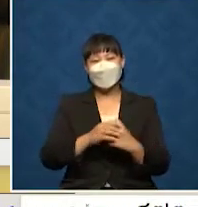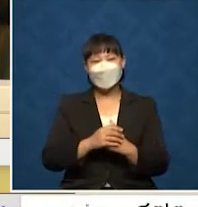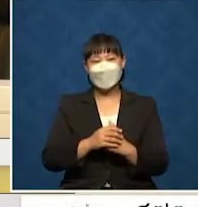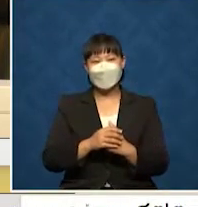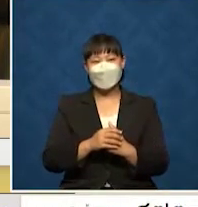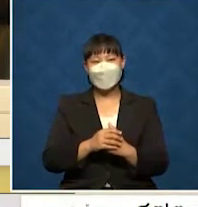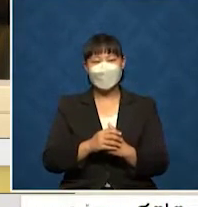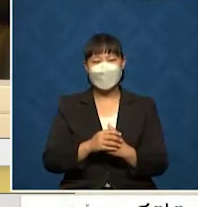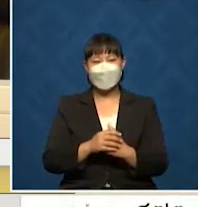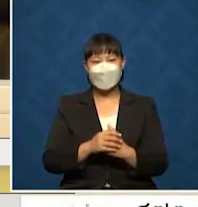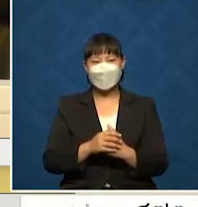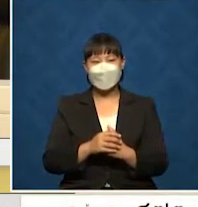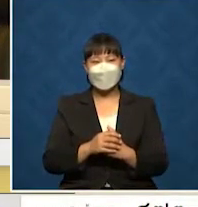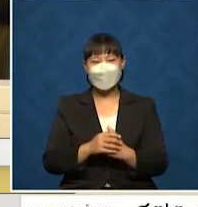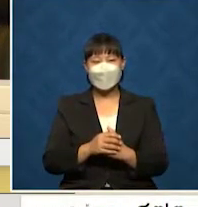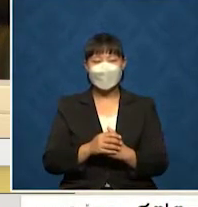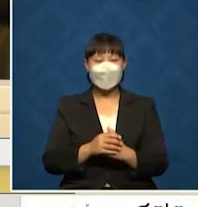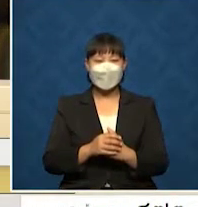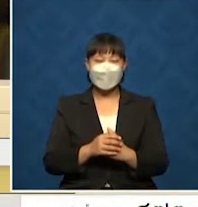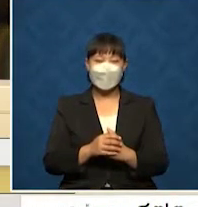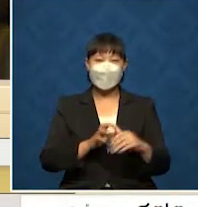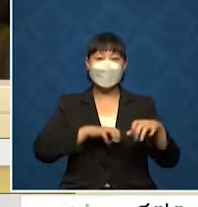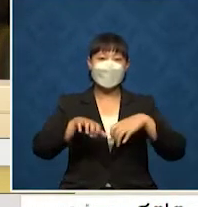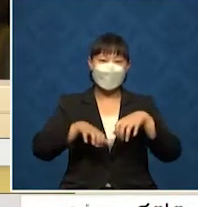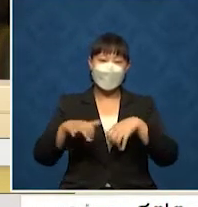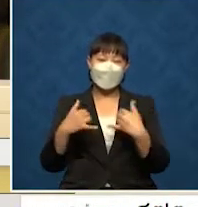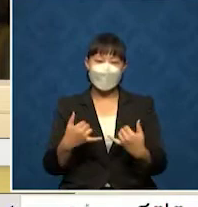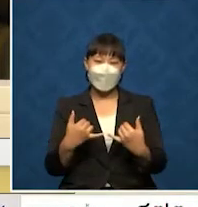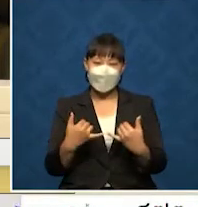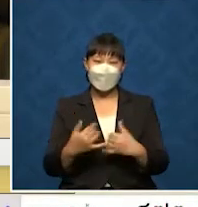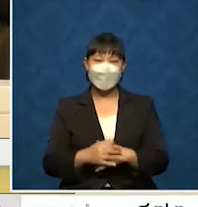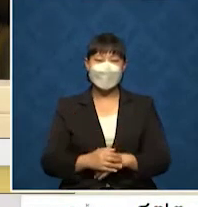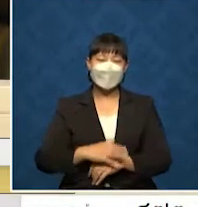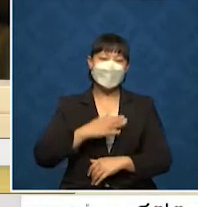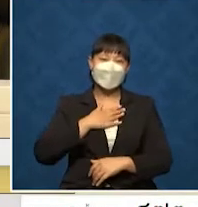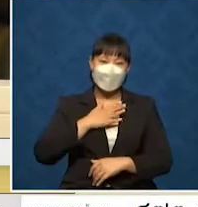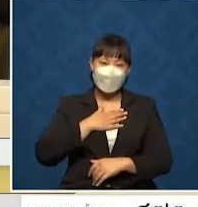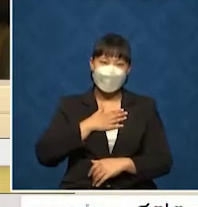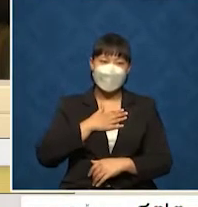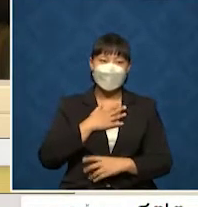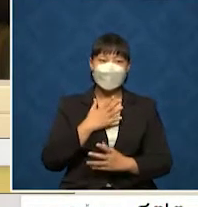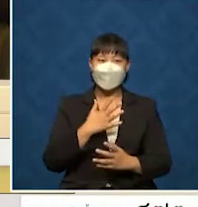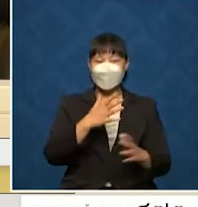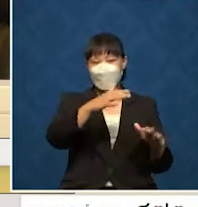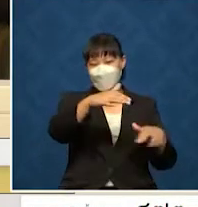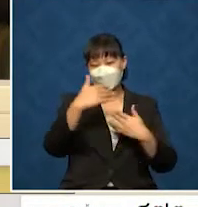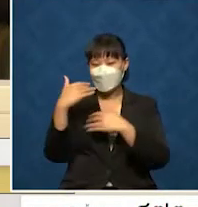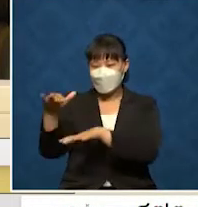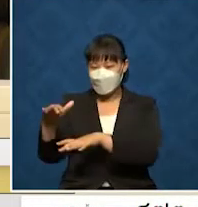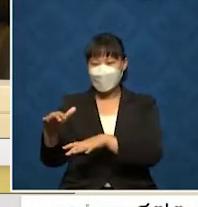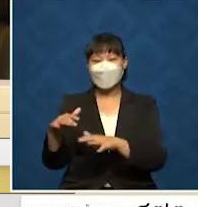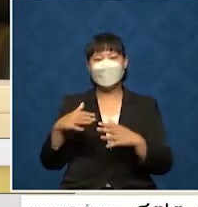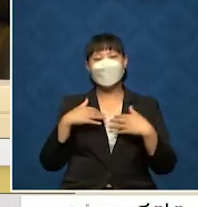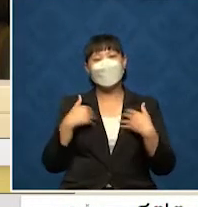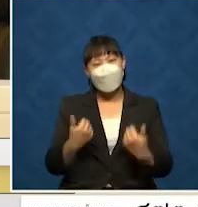ยในส่วนของการดำเนินการตรงนี้เนี่ยเรามีการคมนาคมขนส่งที่สะดวกสบ